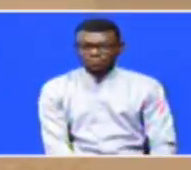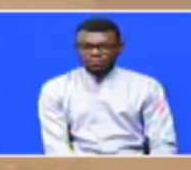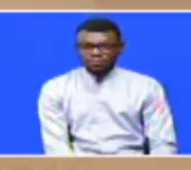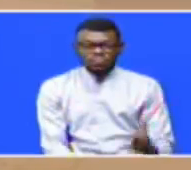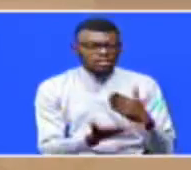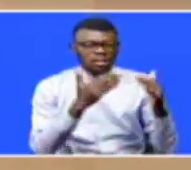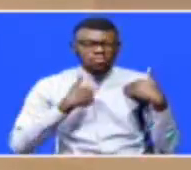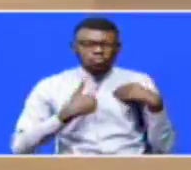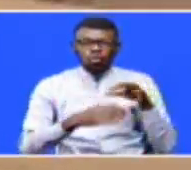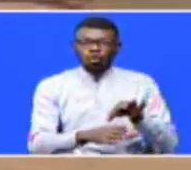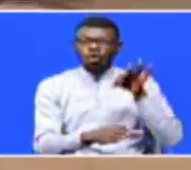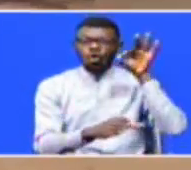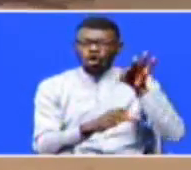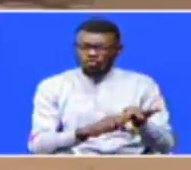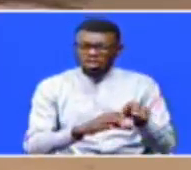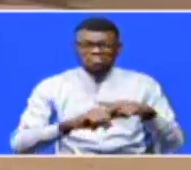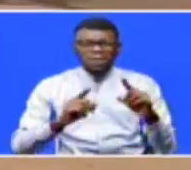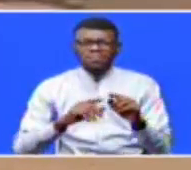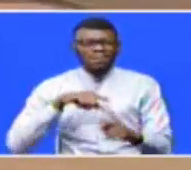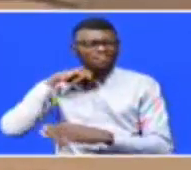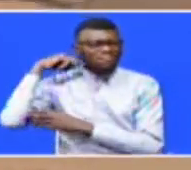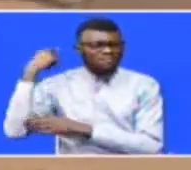baadhi ya wapiga kura wana vitimbi.